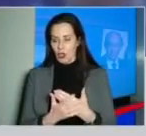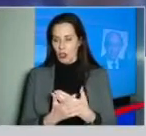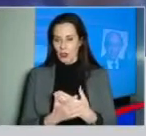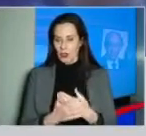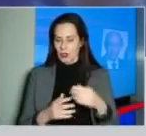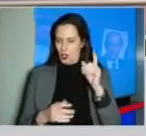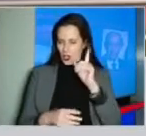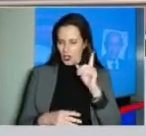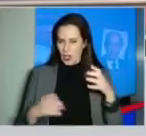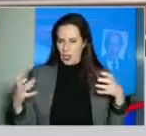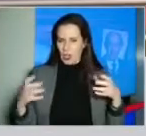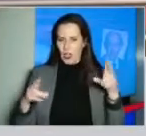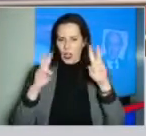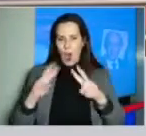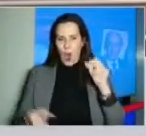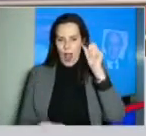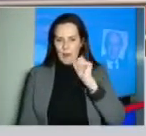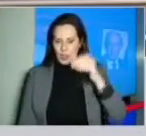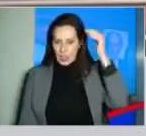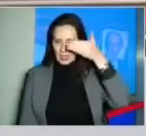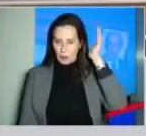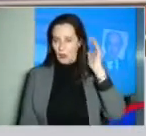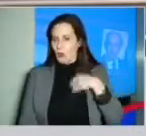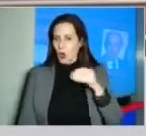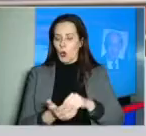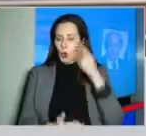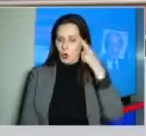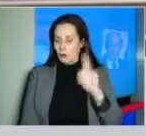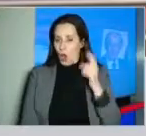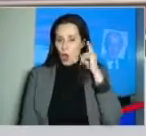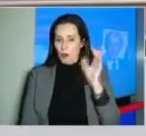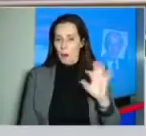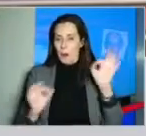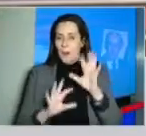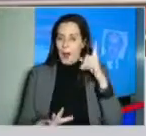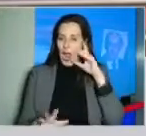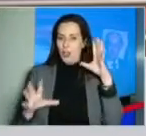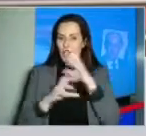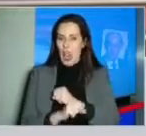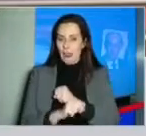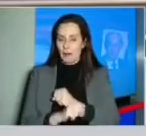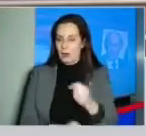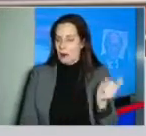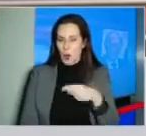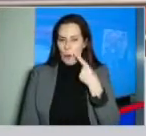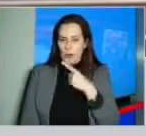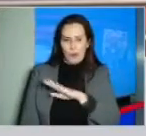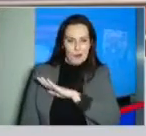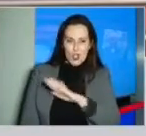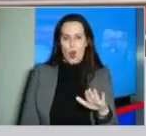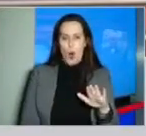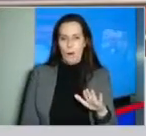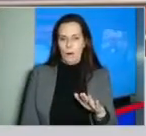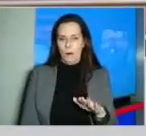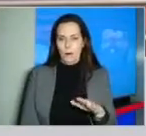שמעתי כחול לבן, כך, כאילו שם נותנים להם, אנחנו עוד לא יודעים ולא שמענו בכלל מה האג'נדה שלהם, הם לא מדברים בשום הפלת נושא,